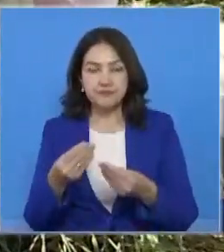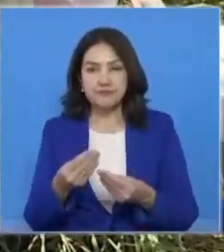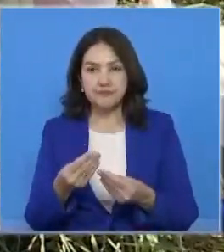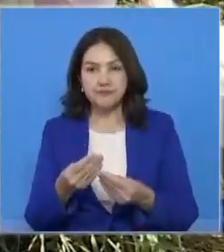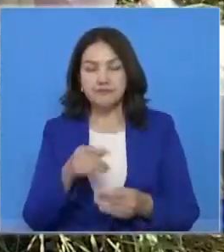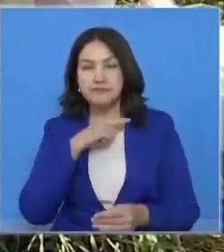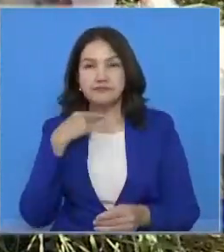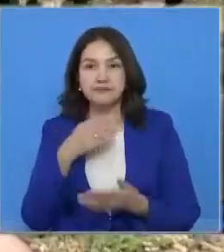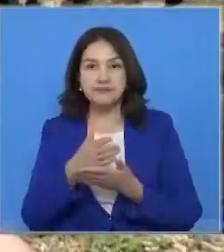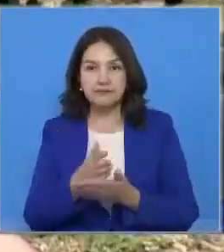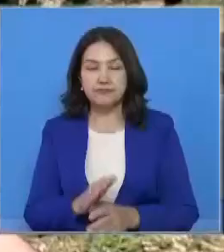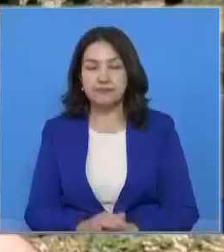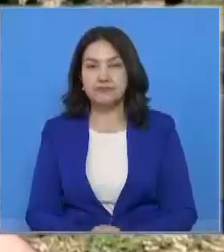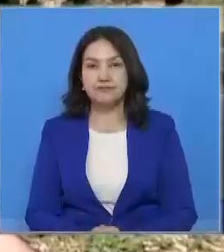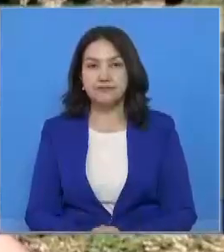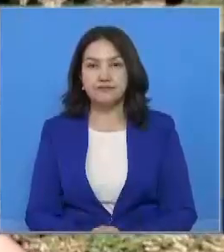предпочтение мясному направлению.